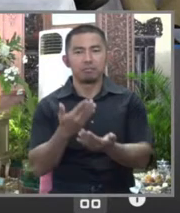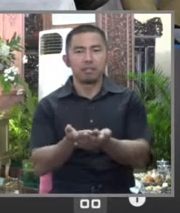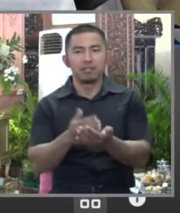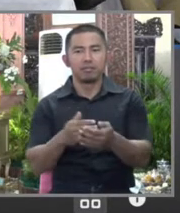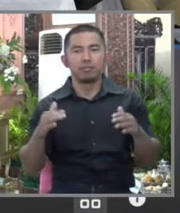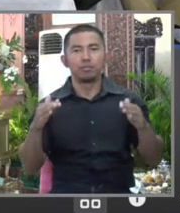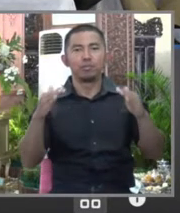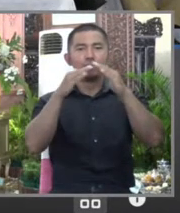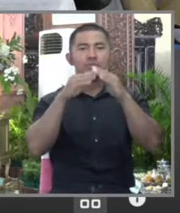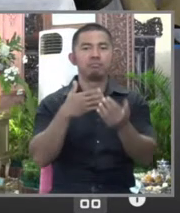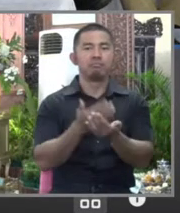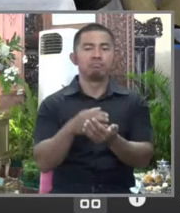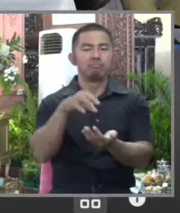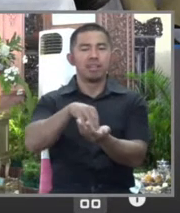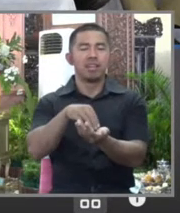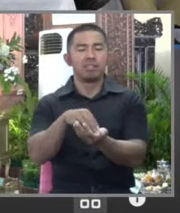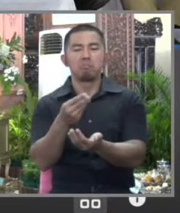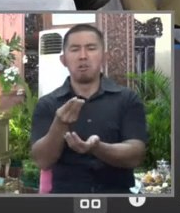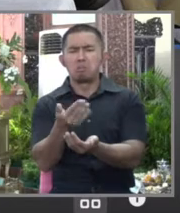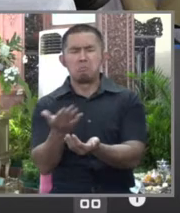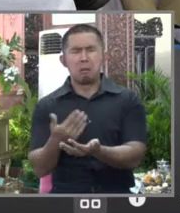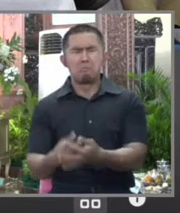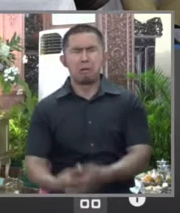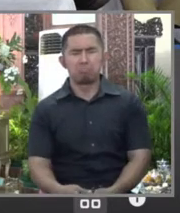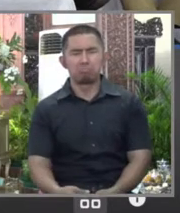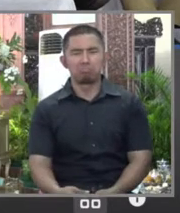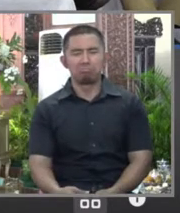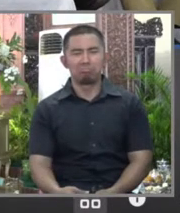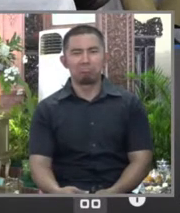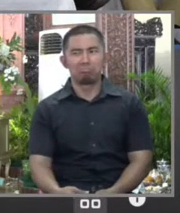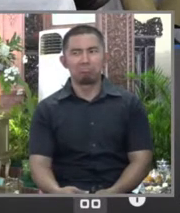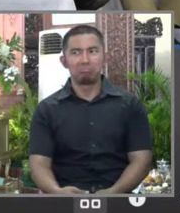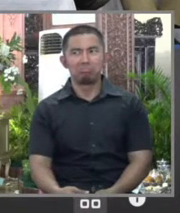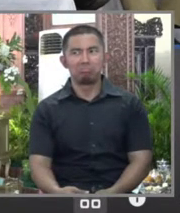Ya, bayarane piro iki, Nggo?